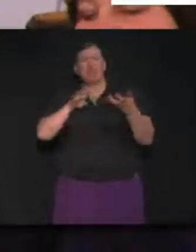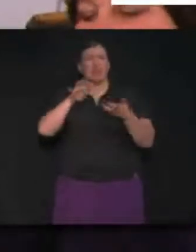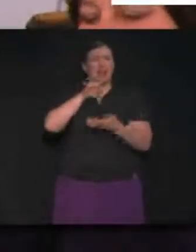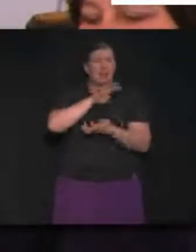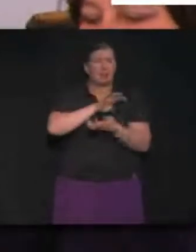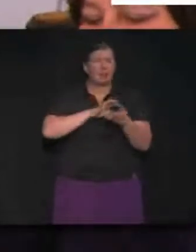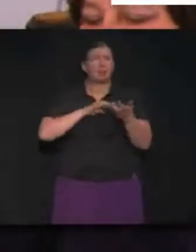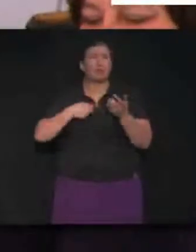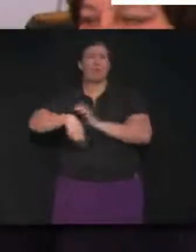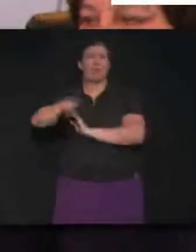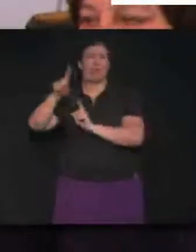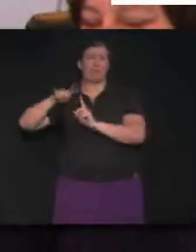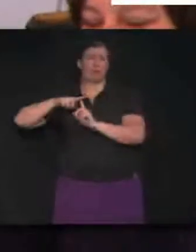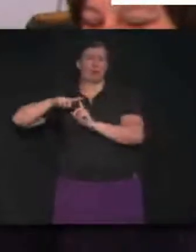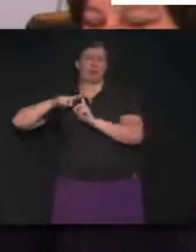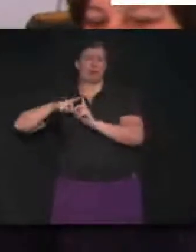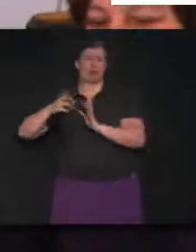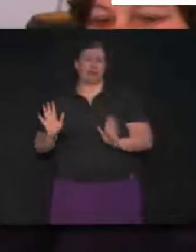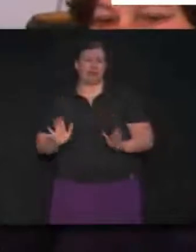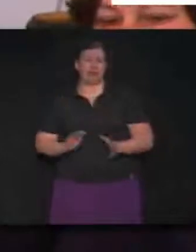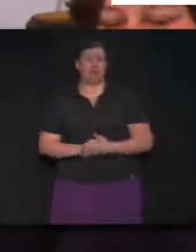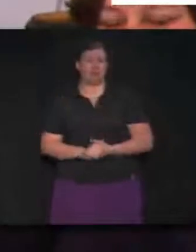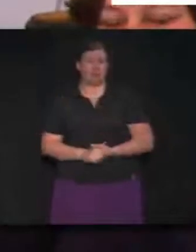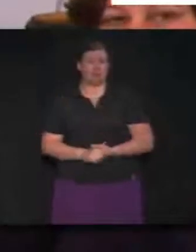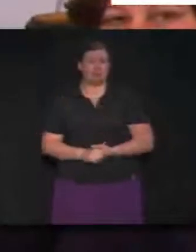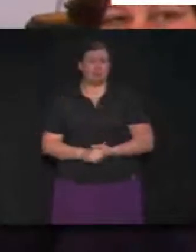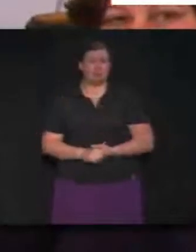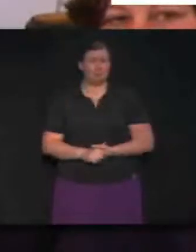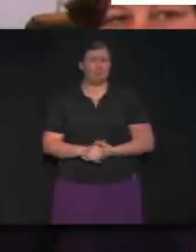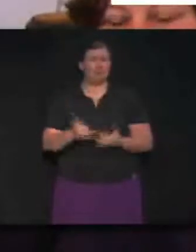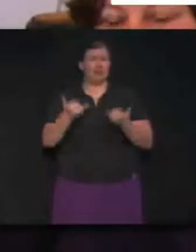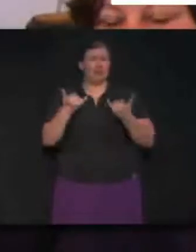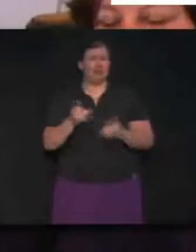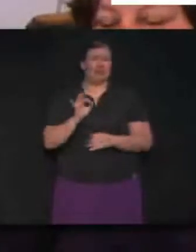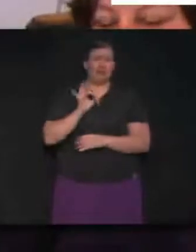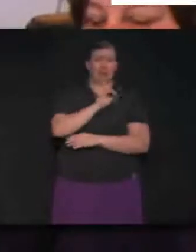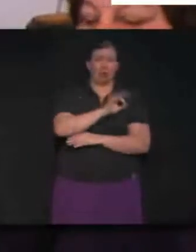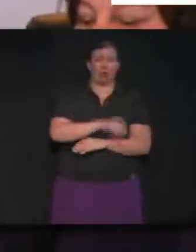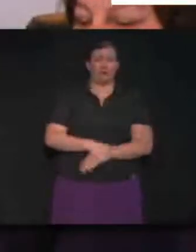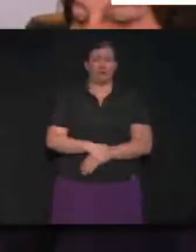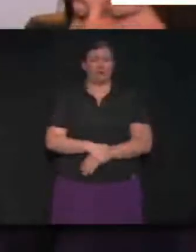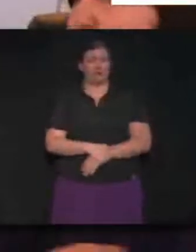Teil ich dem Antragsteller mit so jetzt das Programm